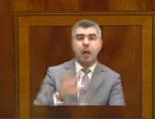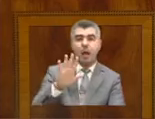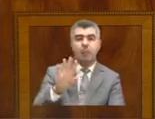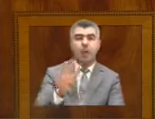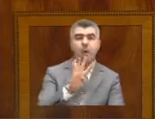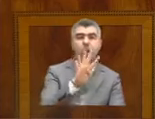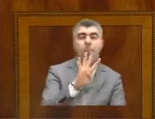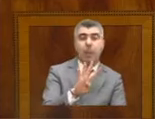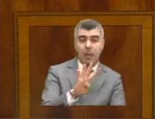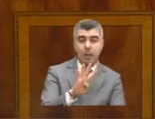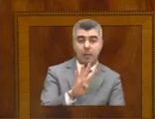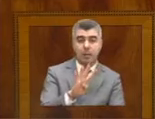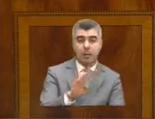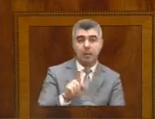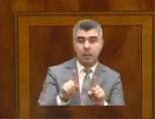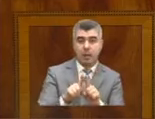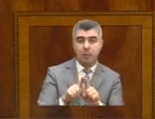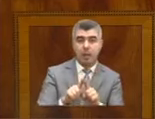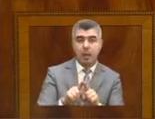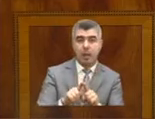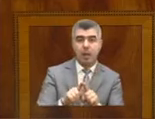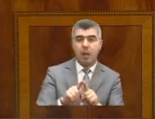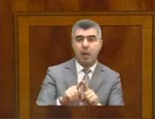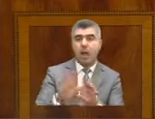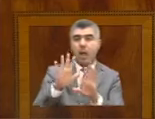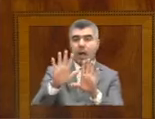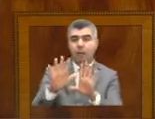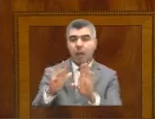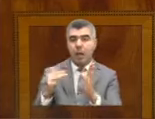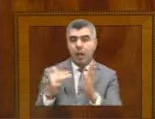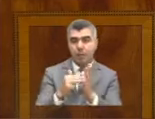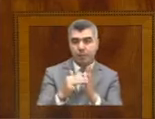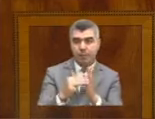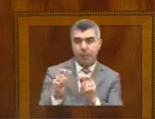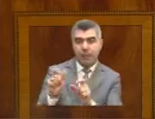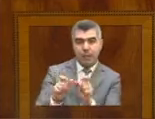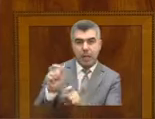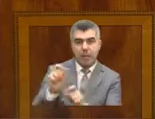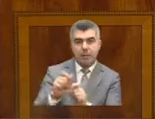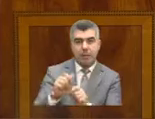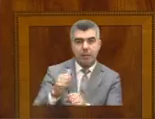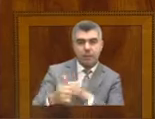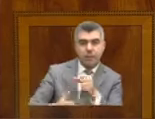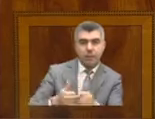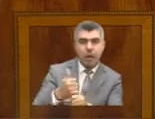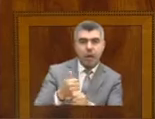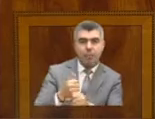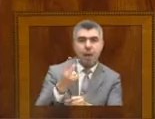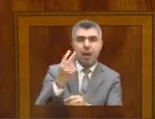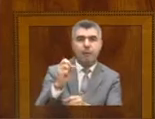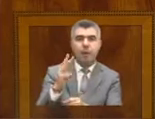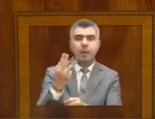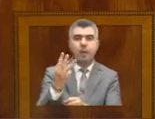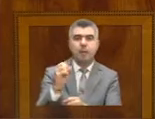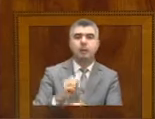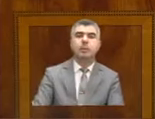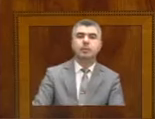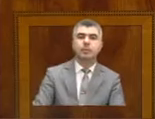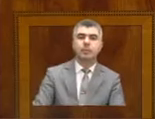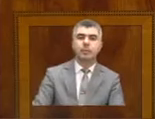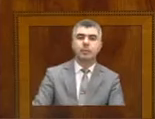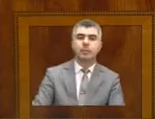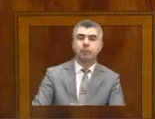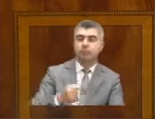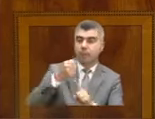2025 و45 مهنيا للصحة لكل 10,000 نسمة في أفق سنة 2030. كما تعمل الحكومة